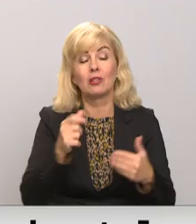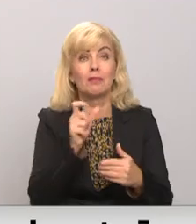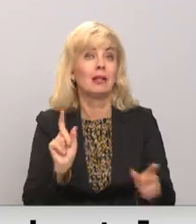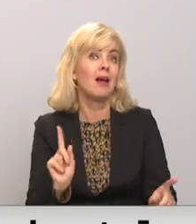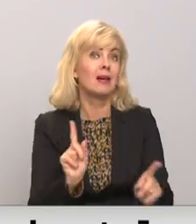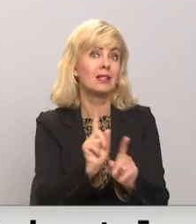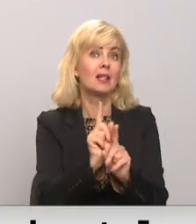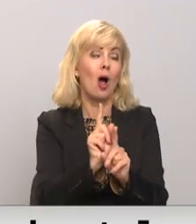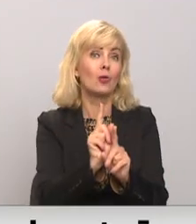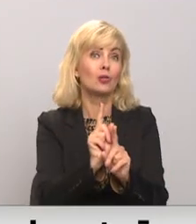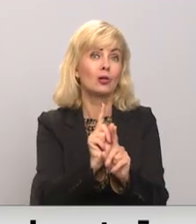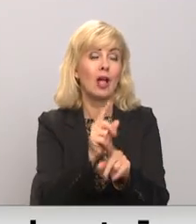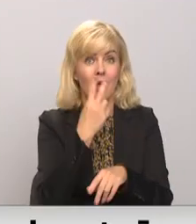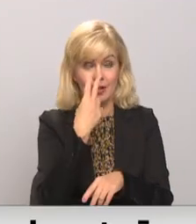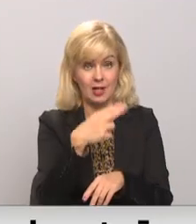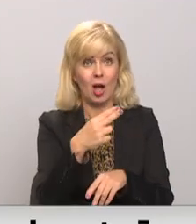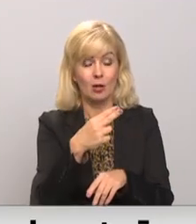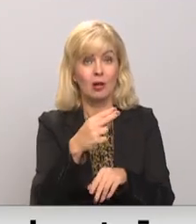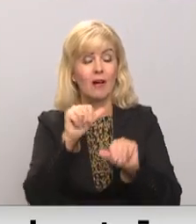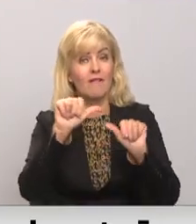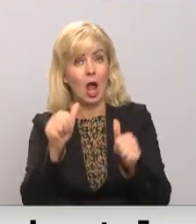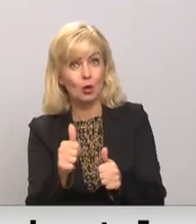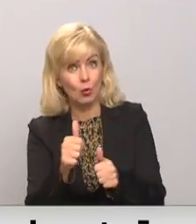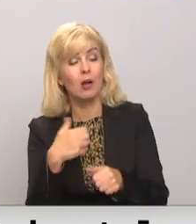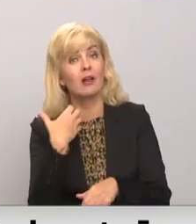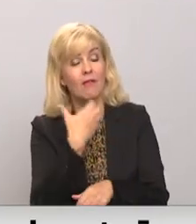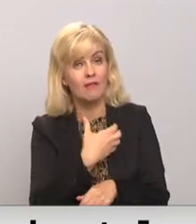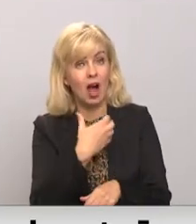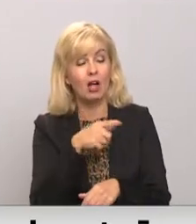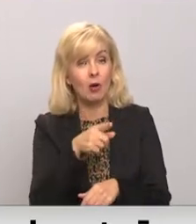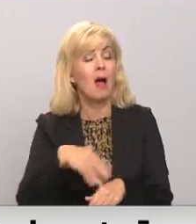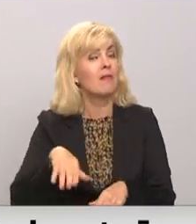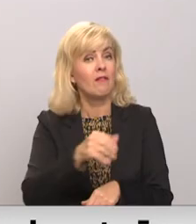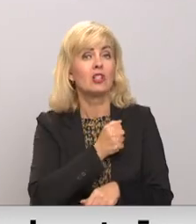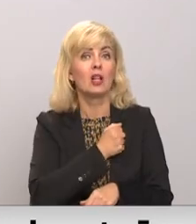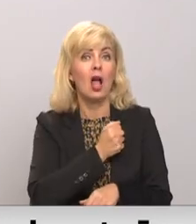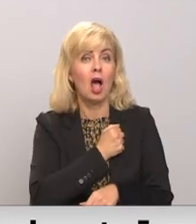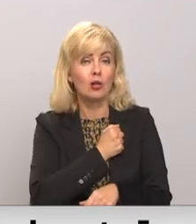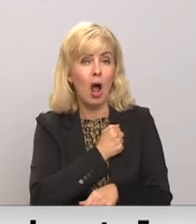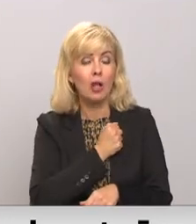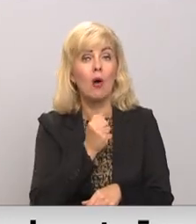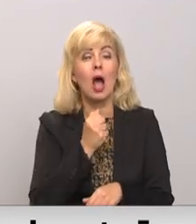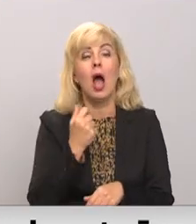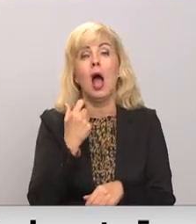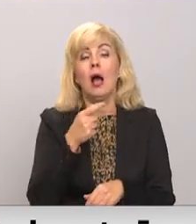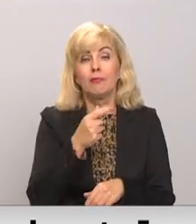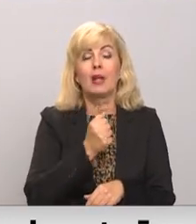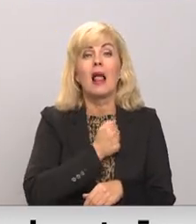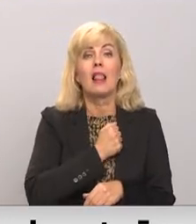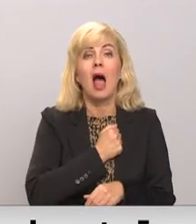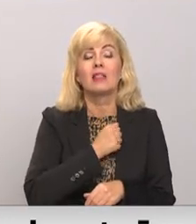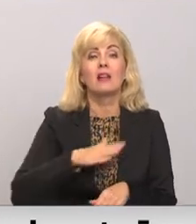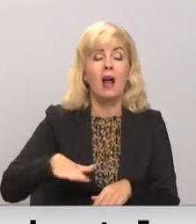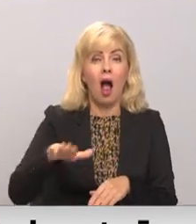satikt Dievu, ieraudzīt savu radītāju, satikt viņu vaigu vaigā. Taču ne visos Latgales katoļu kapos svecīšu vakari notiek tikai